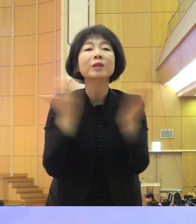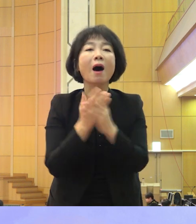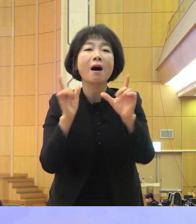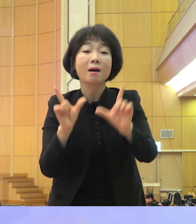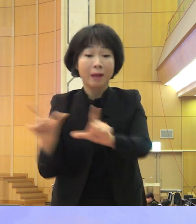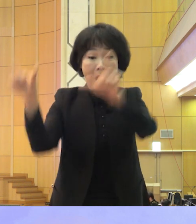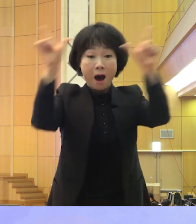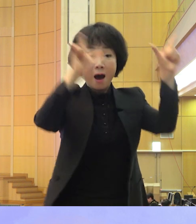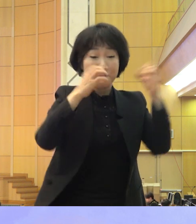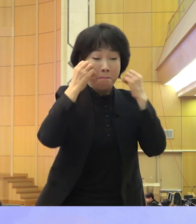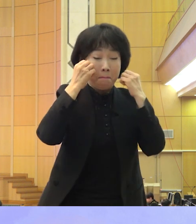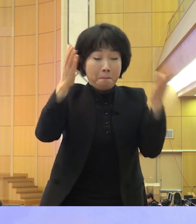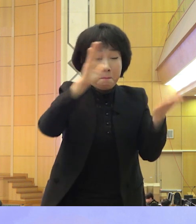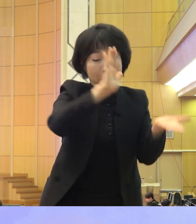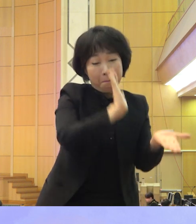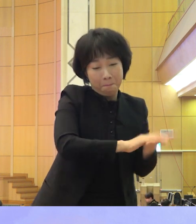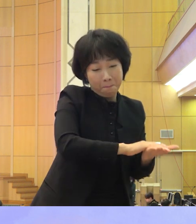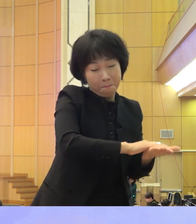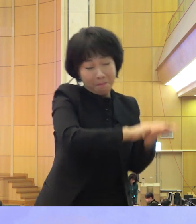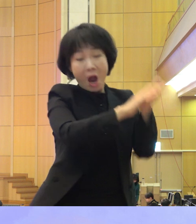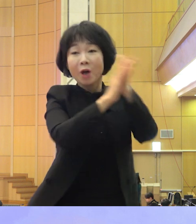나의 모든 삶